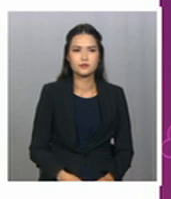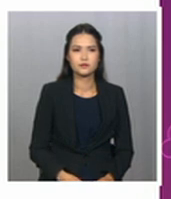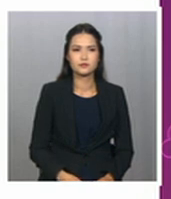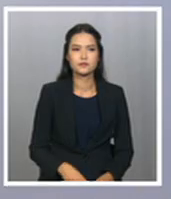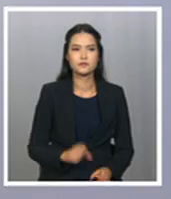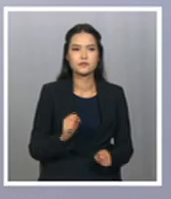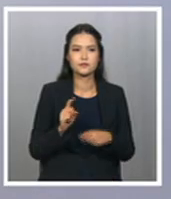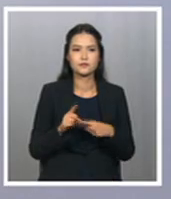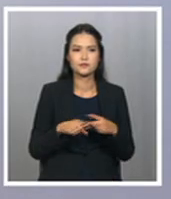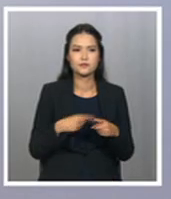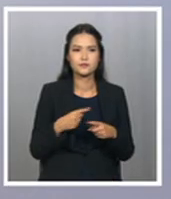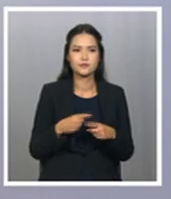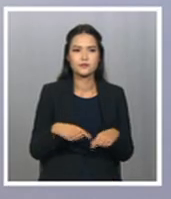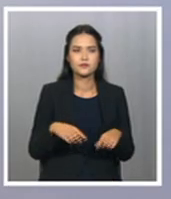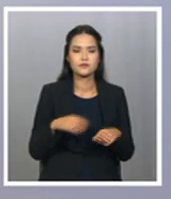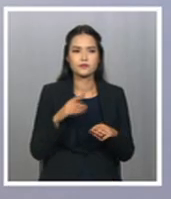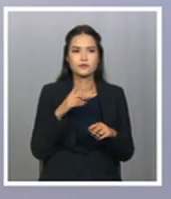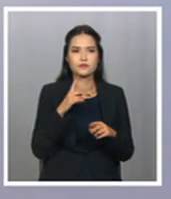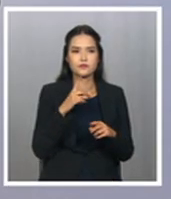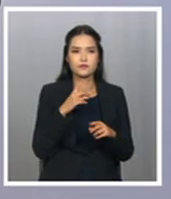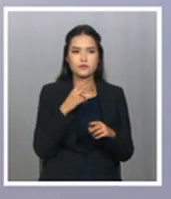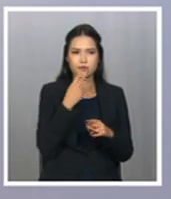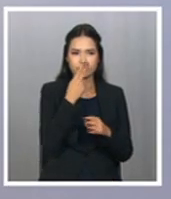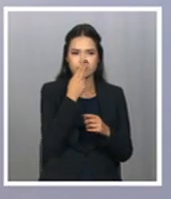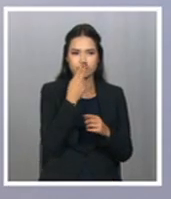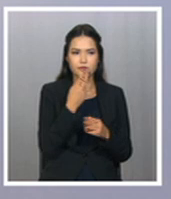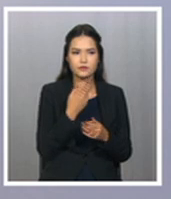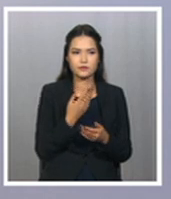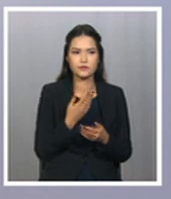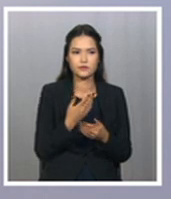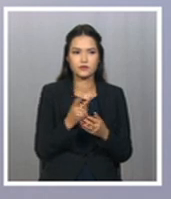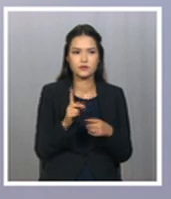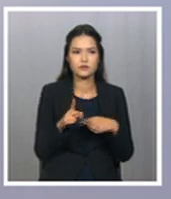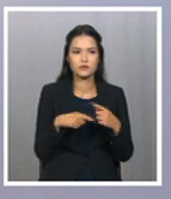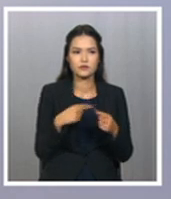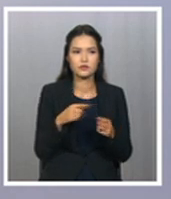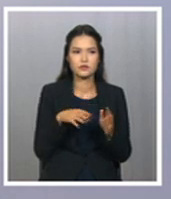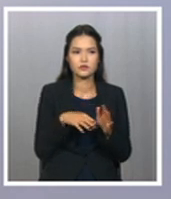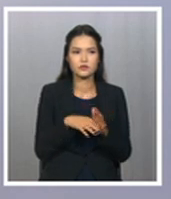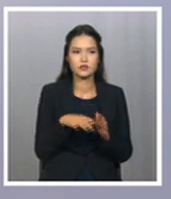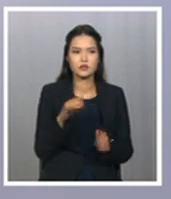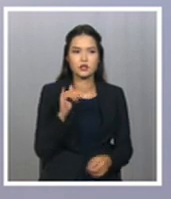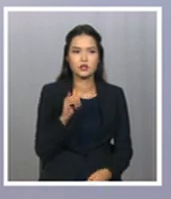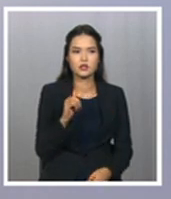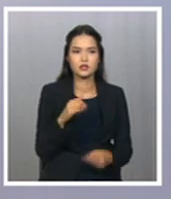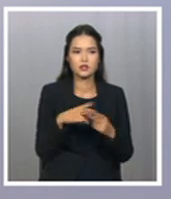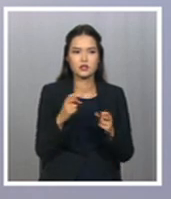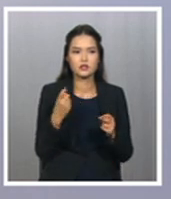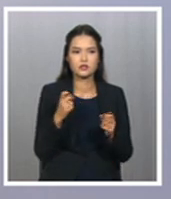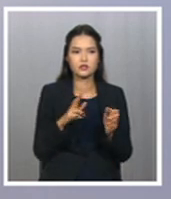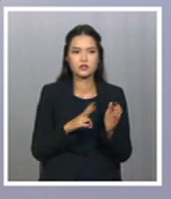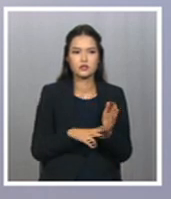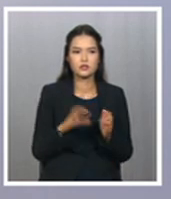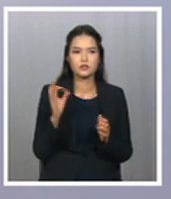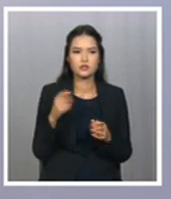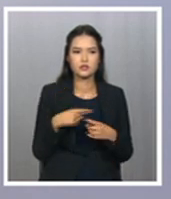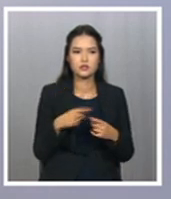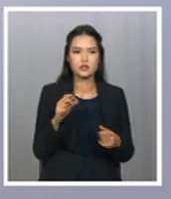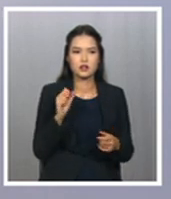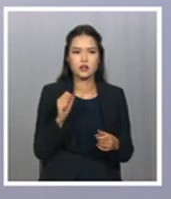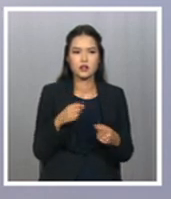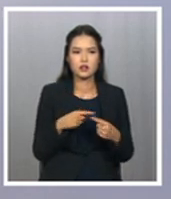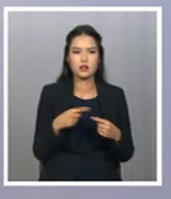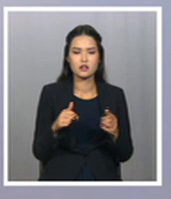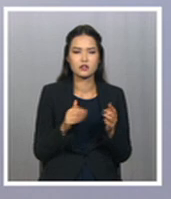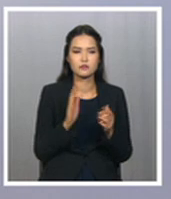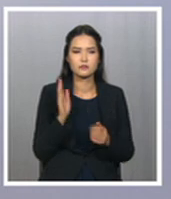қарай, егер үш бұрыштың екі бұрышы белгілі болса, гамма бұрышын, яғни үшінші бұрышын табуды сіздер білесіздер, 180